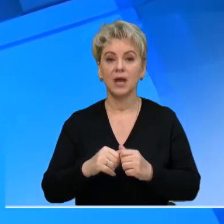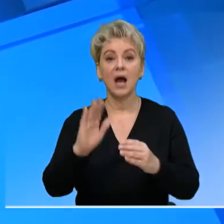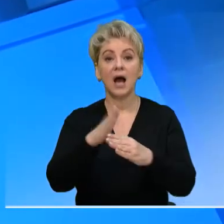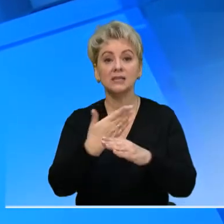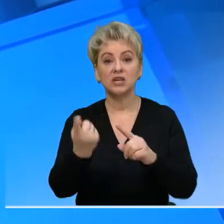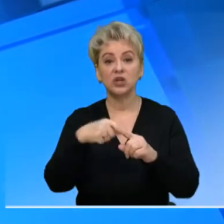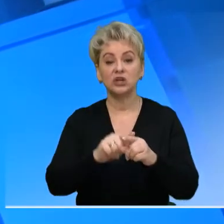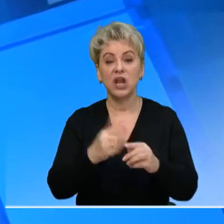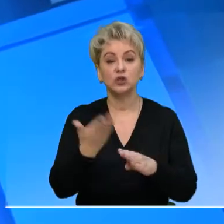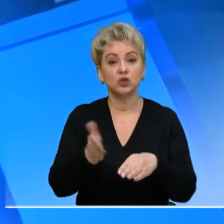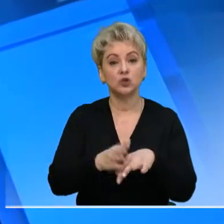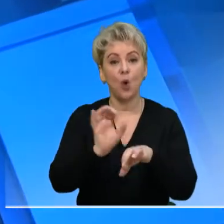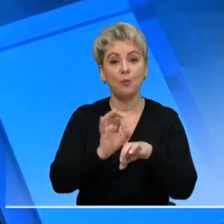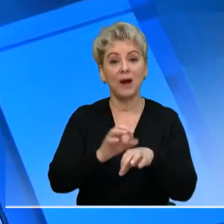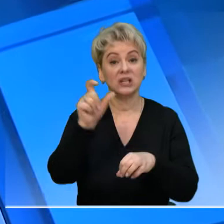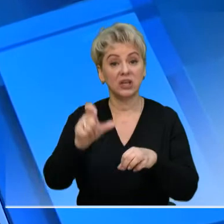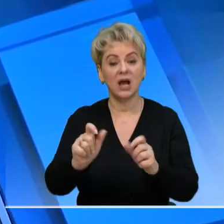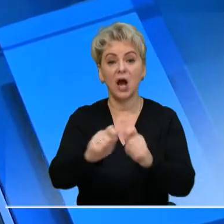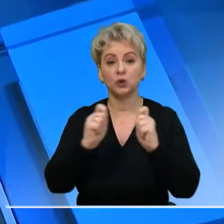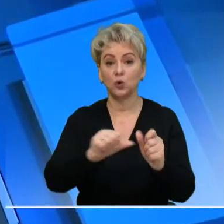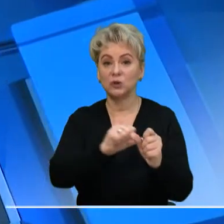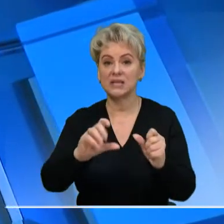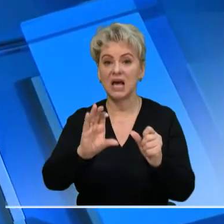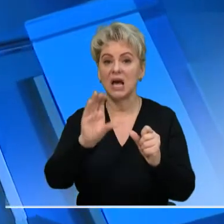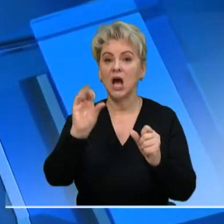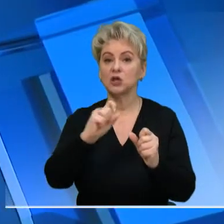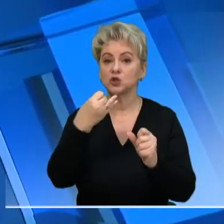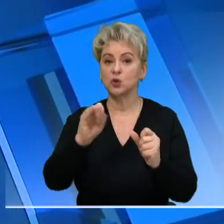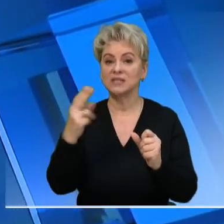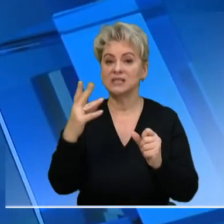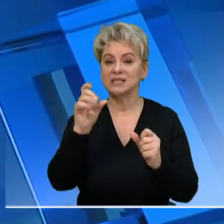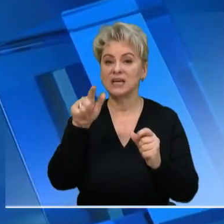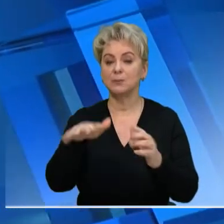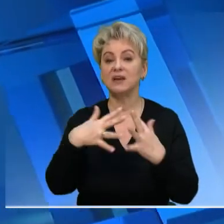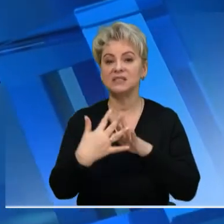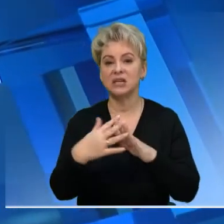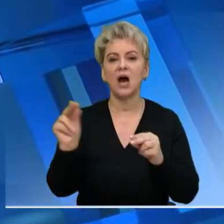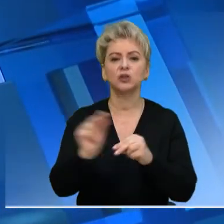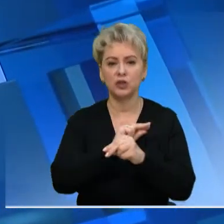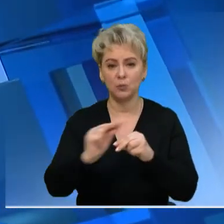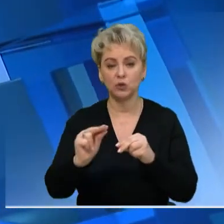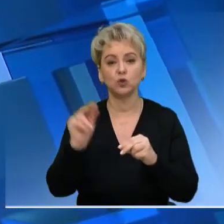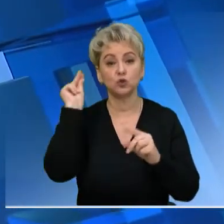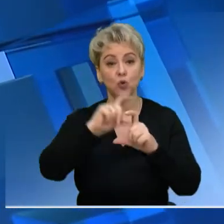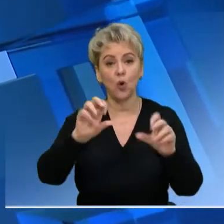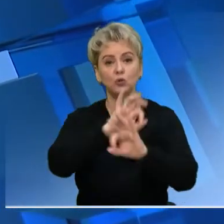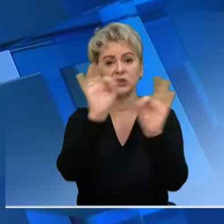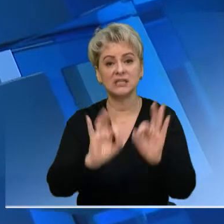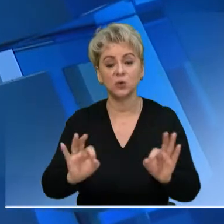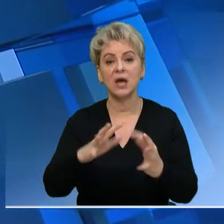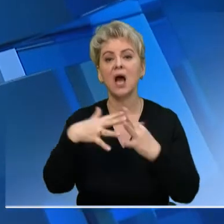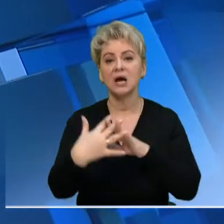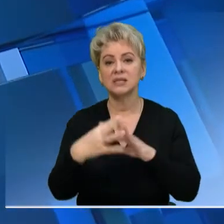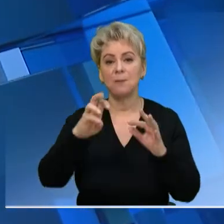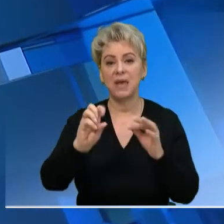Отделение для тяжелобольных пациентов откроется на базе Азовской ЦРБ. В селе Заветном капитально отремонтируют школу искусств, а в